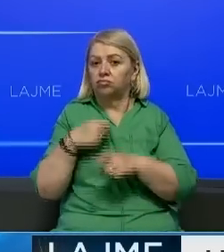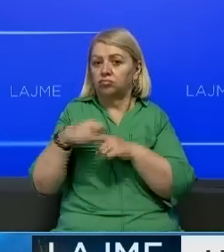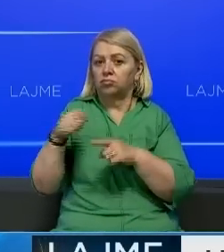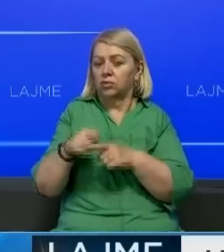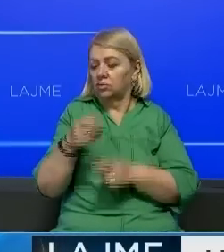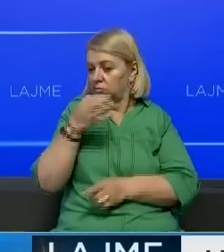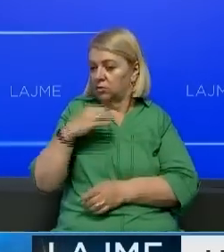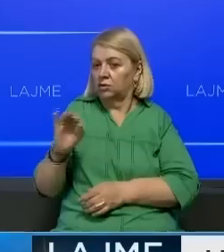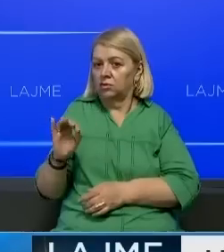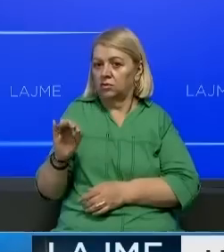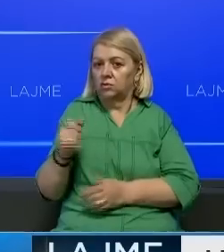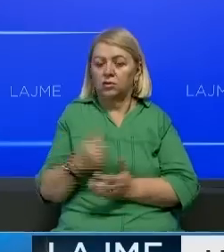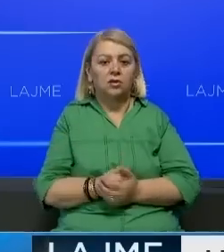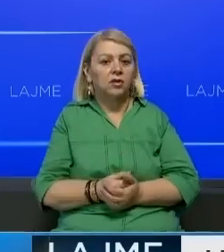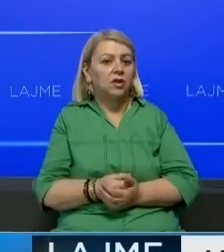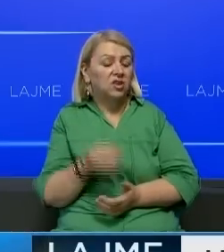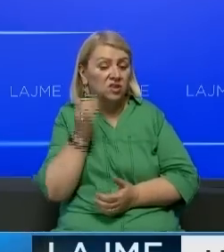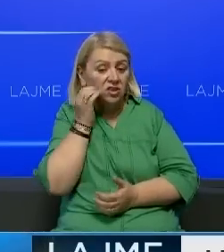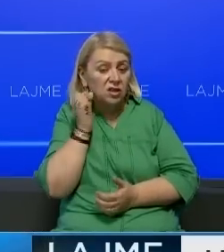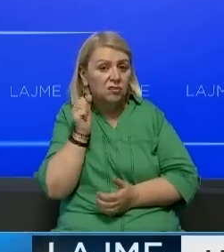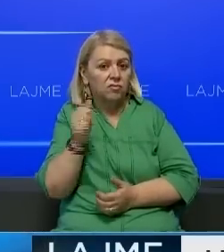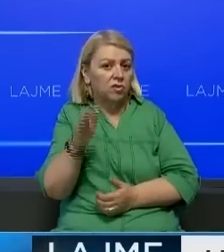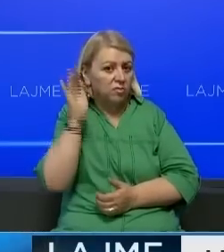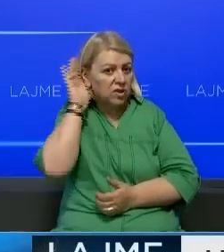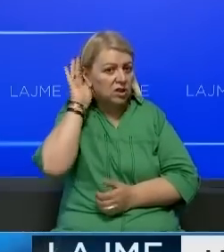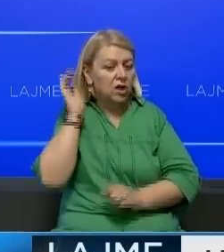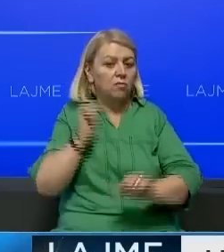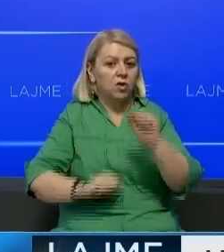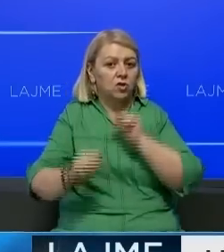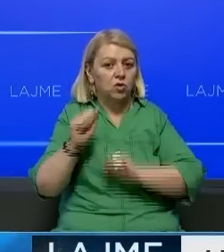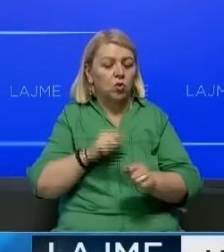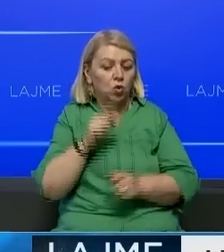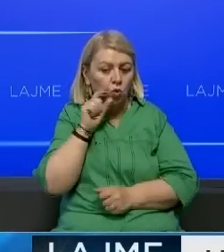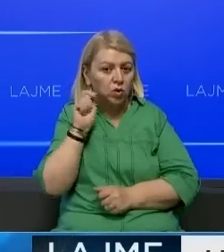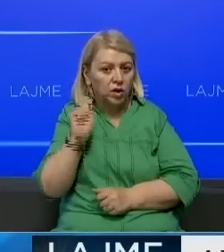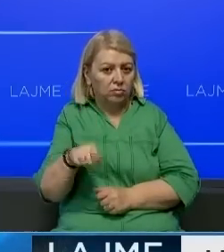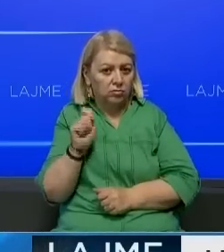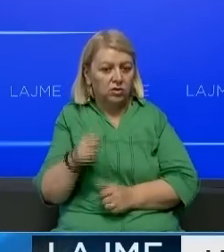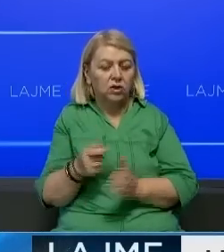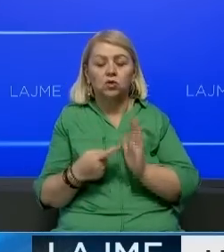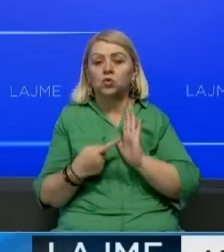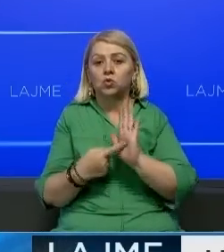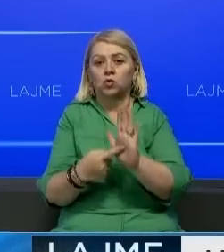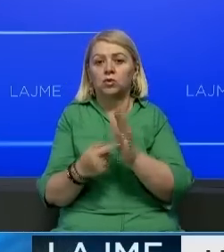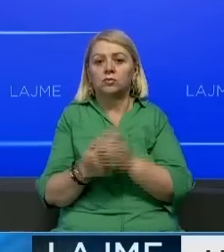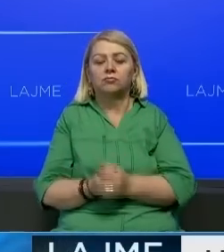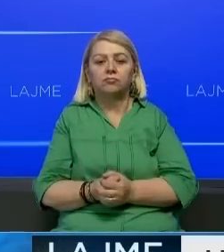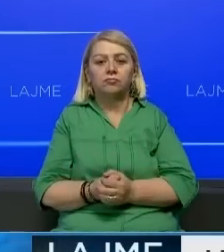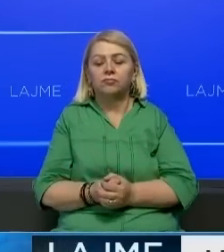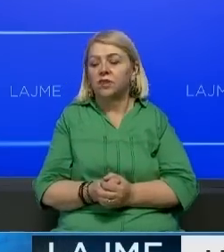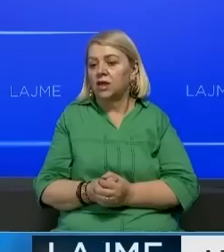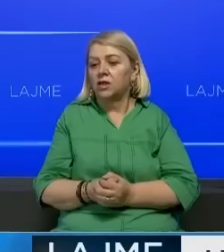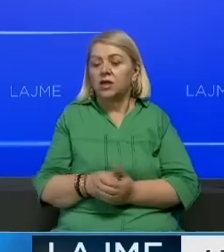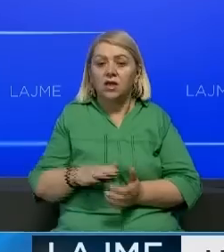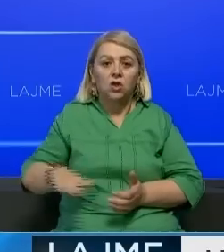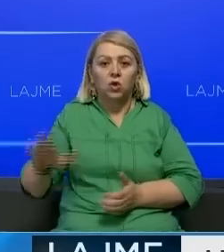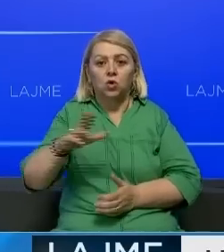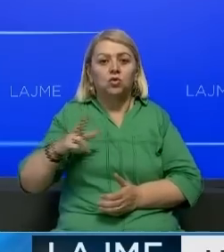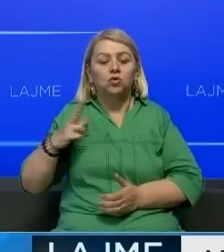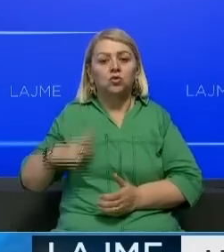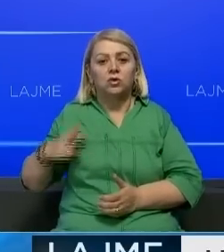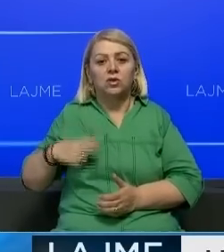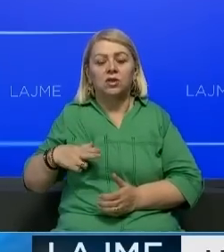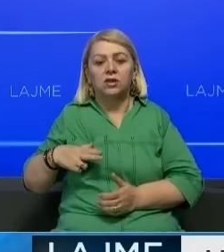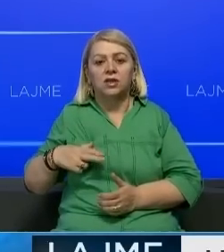Severodonetsk dhe Lisiçansk ditët e fundit, me Ministrinë e Mbrojtjes të Ukrainës që i përshkruan vendbanimet në jug dhe juglindje të qyteteve